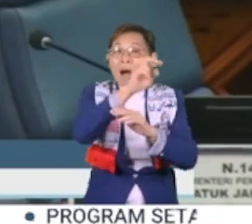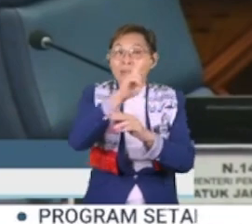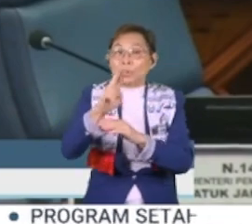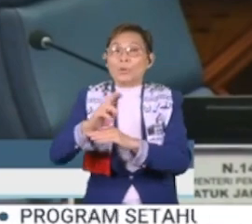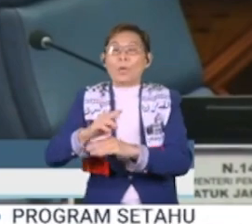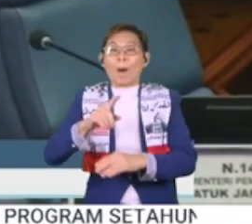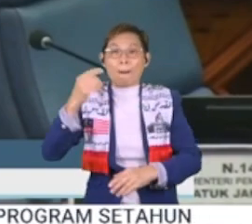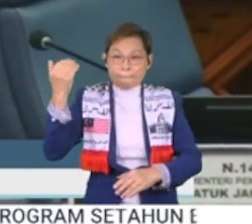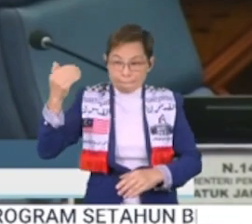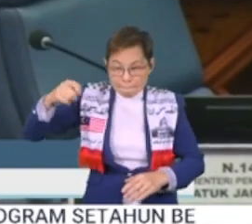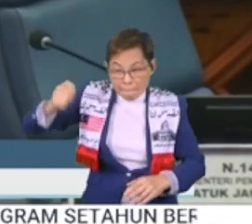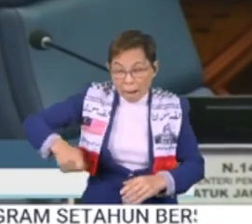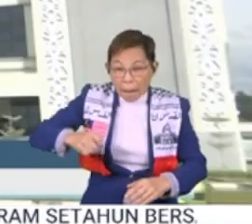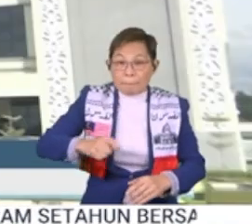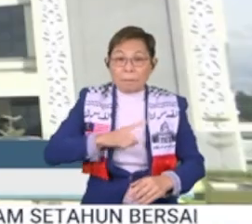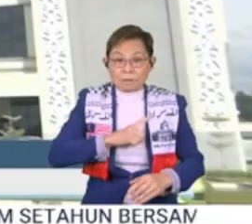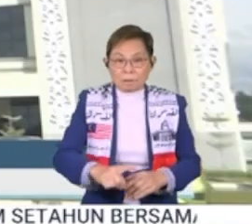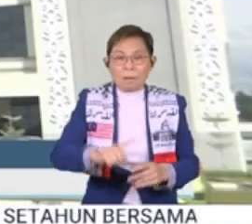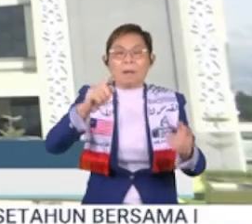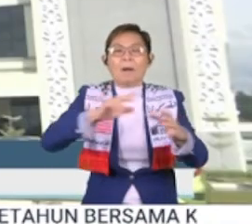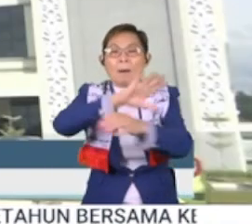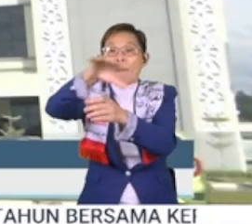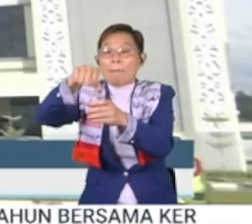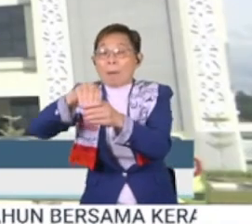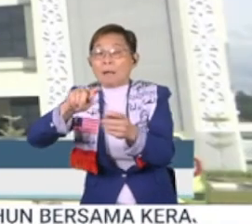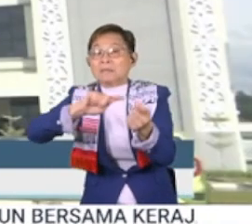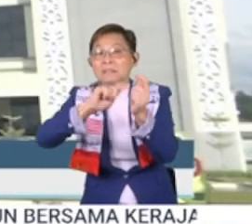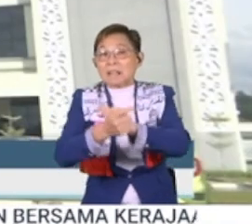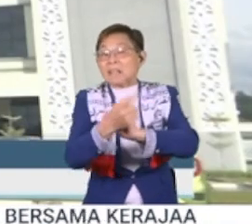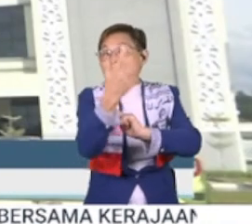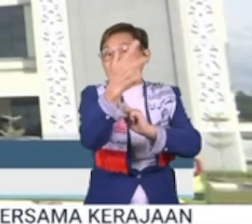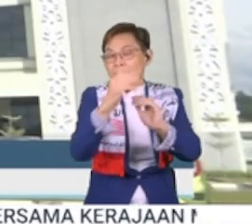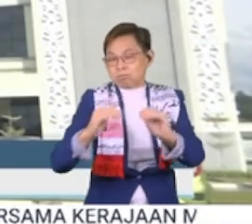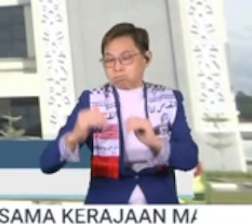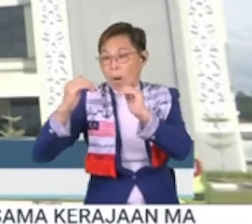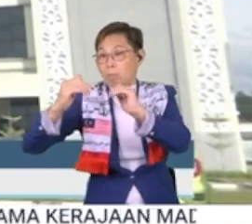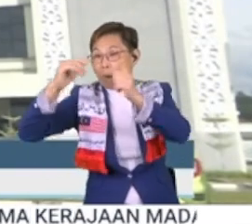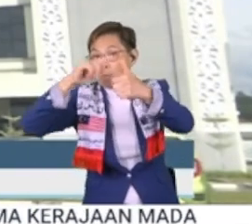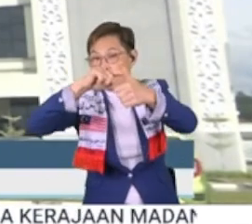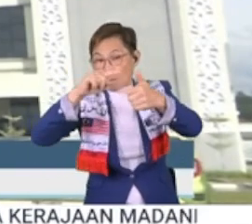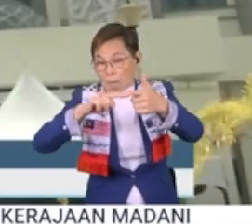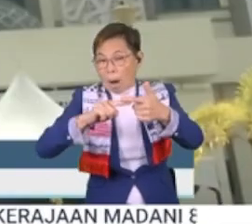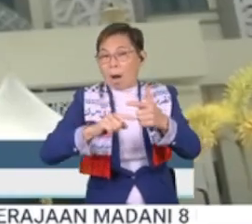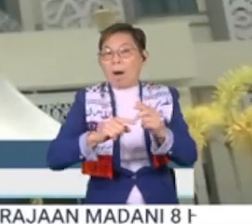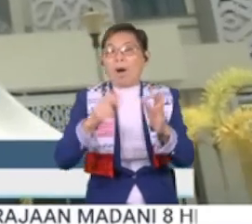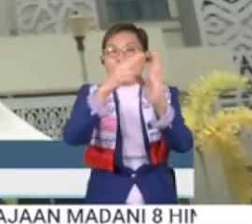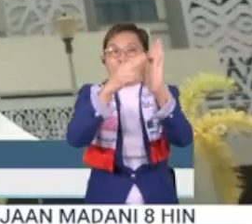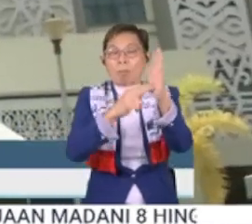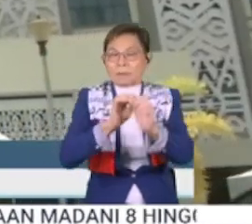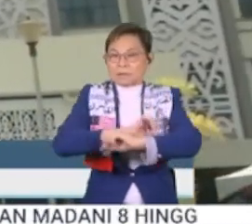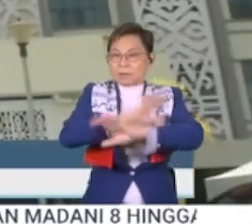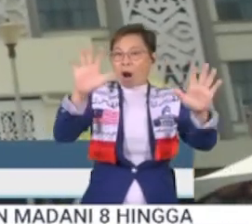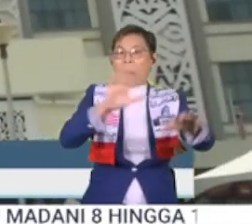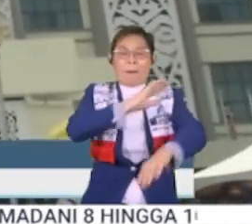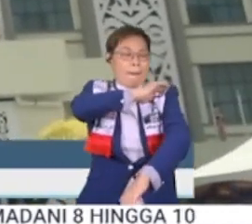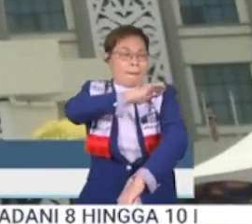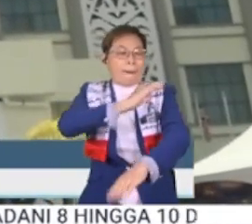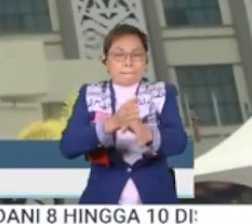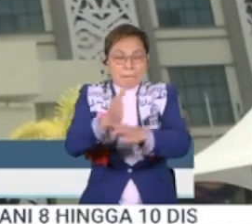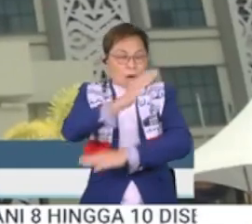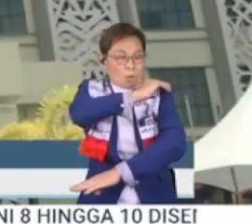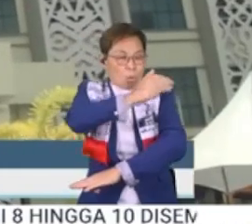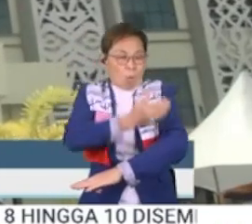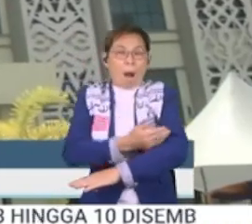Datuk Arifin berkata RUU melibatkan pindaan tiga fasal bertujuan mengadakan peruntukan jelas mengenai bidang kuasa mahkamah